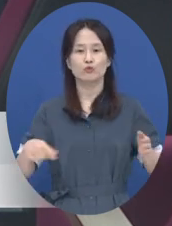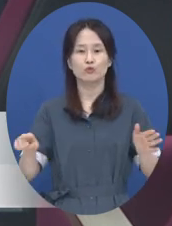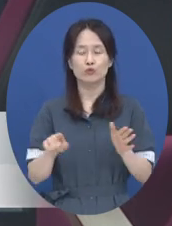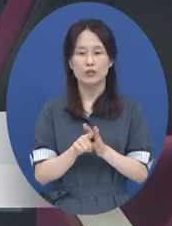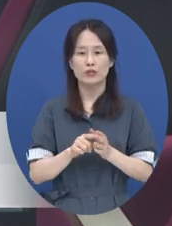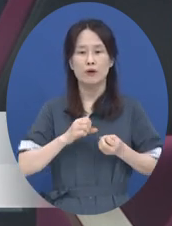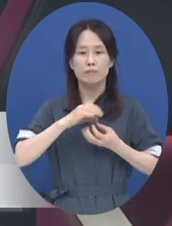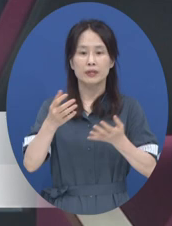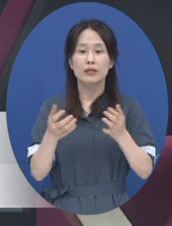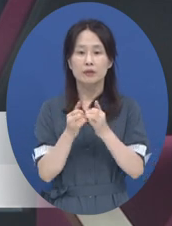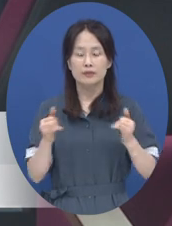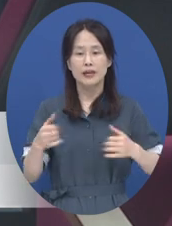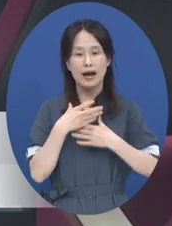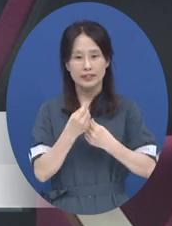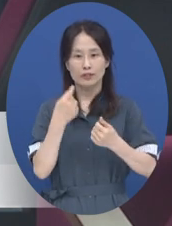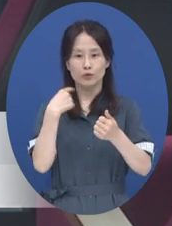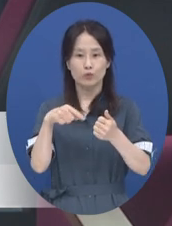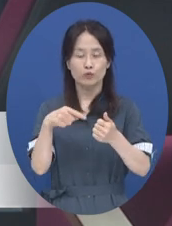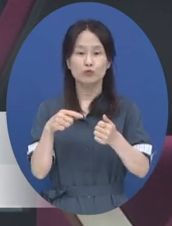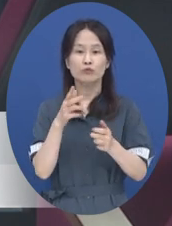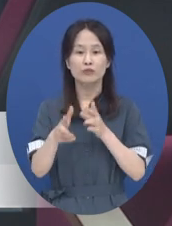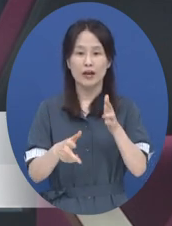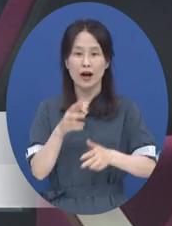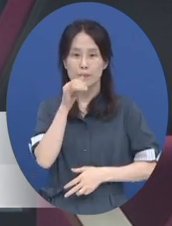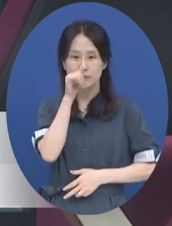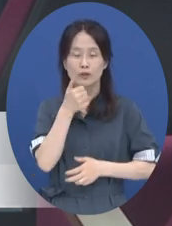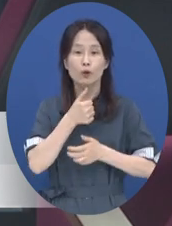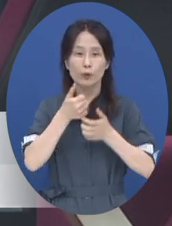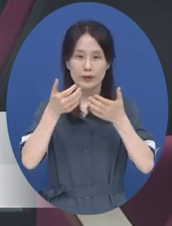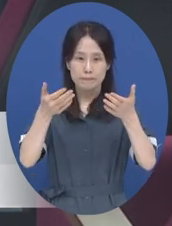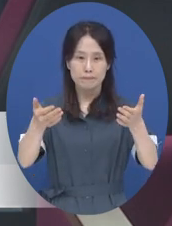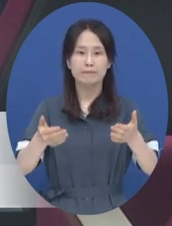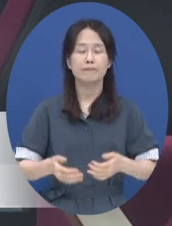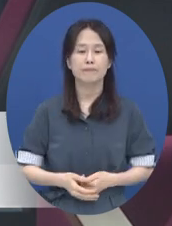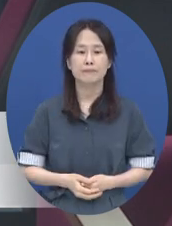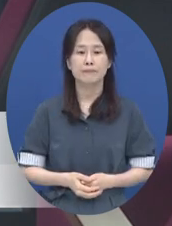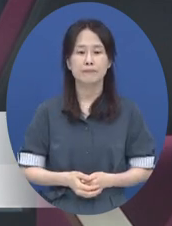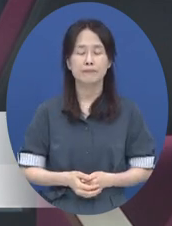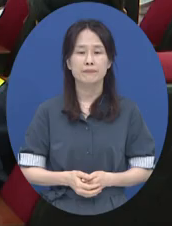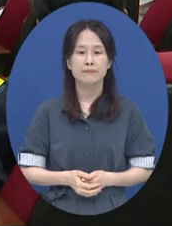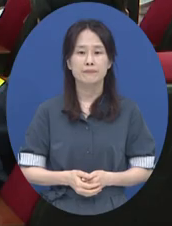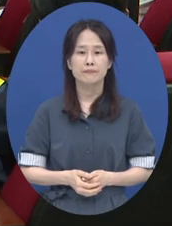배달 노동자 안전 교육 사업을 추진합니다. 구영실 기자가 현장 담아왔습니다.